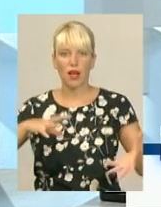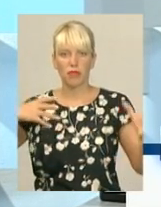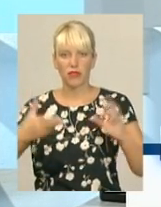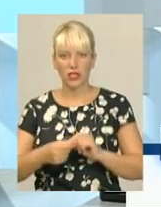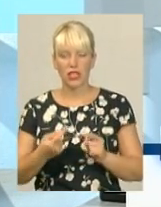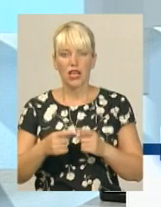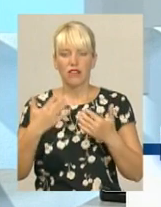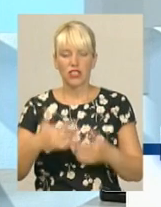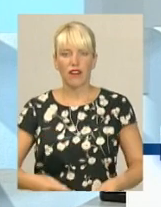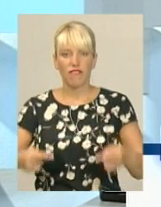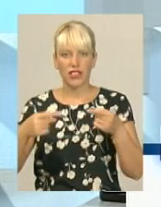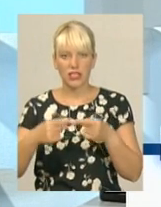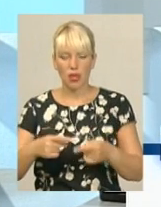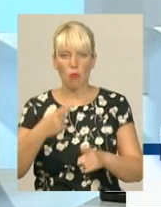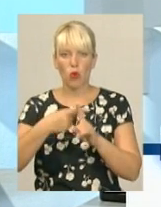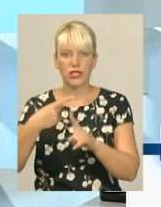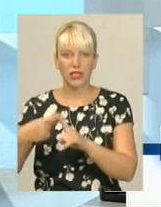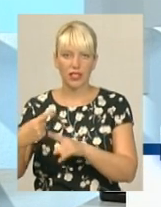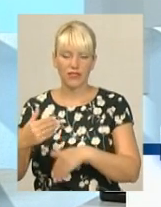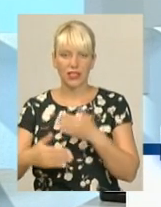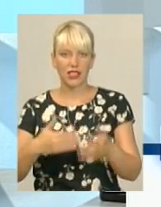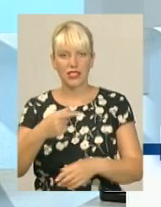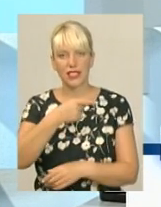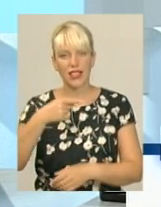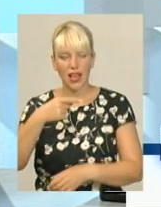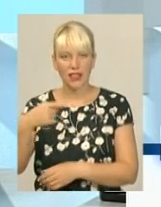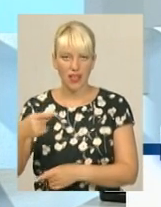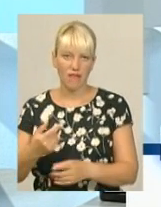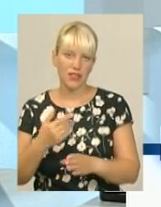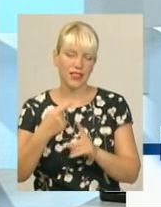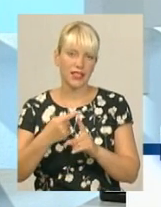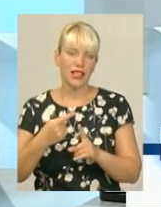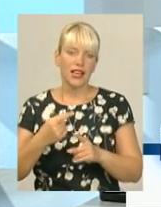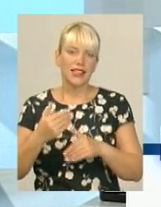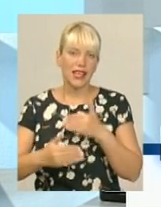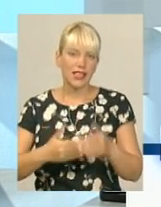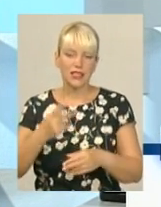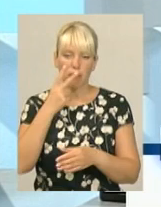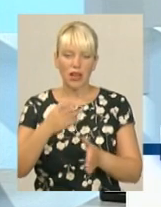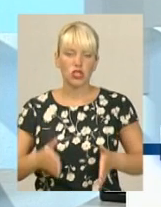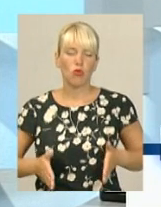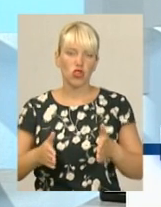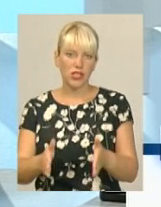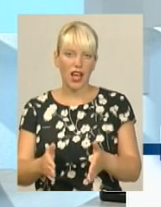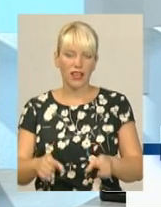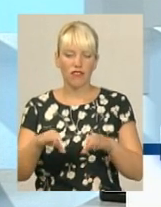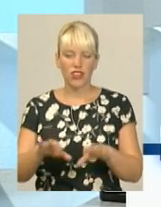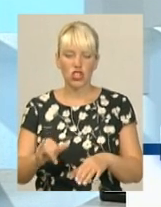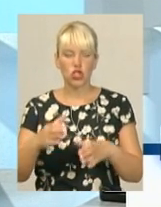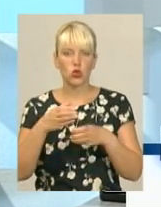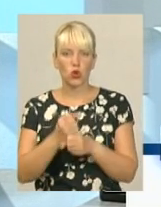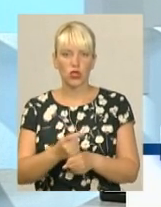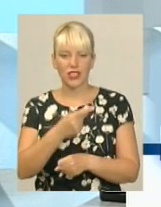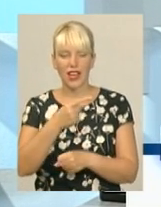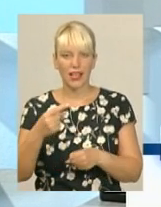чітко визначили позитивні тенденції, негативні тенденції. Ми бачимо шляхи вирішення і скорочення тих негативних